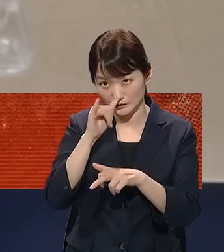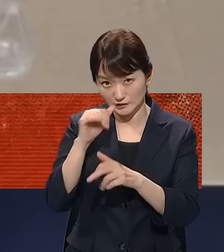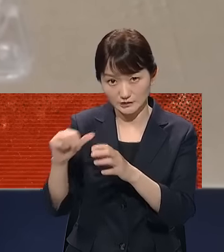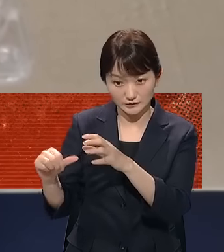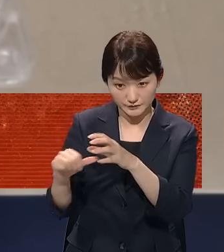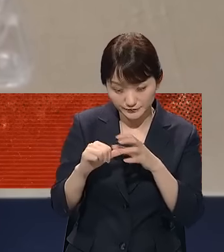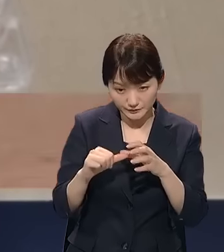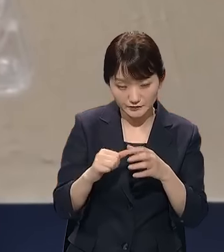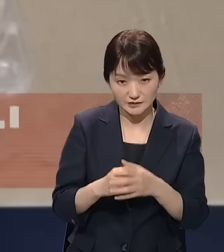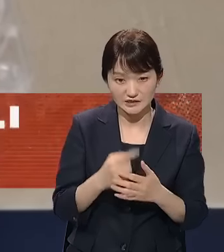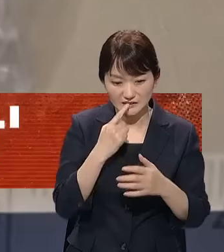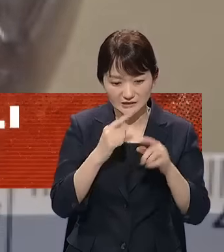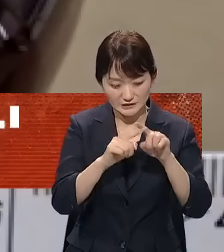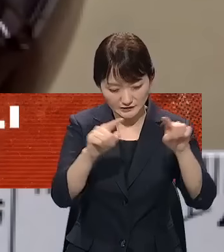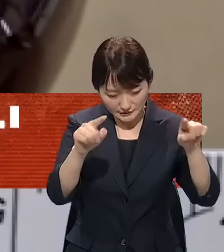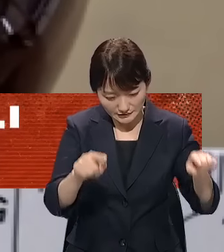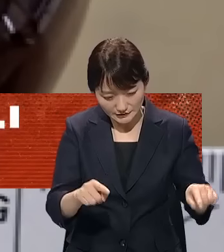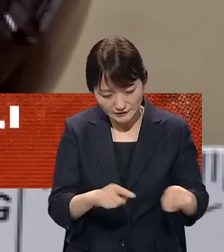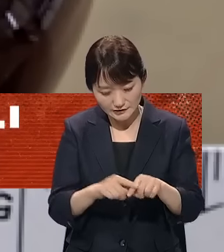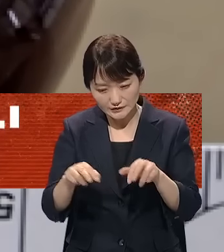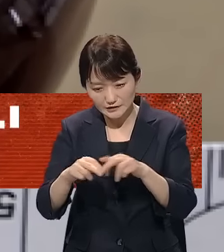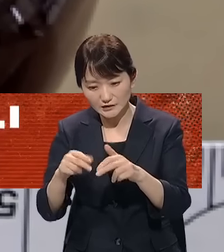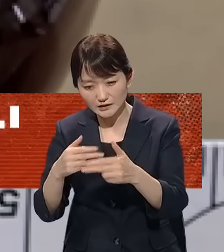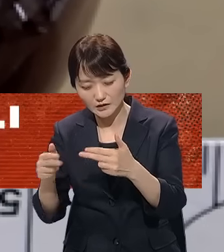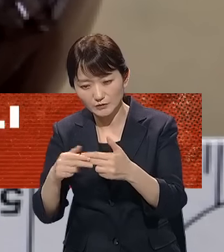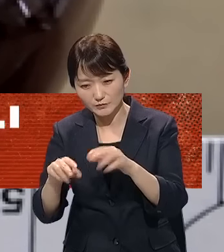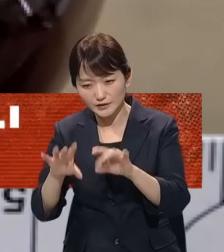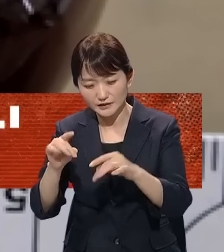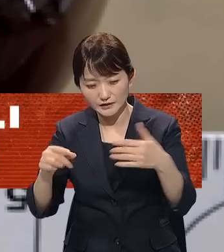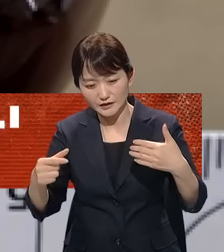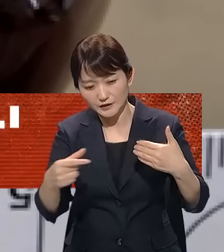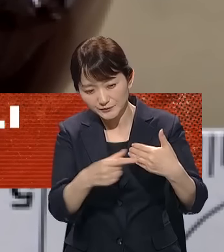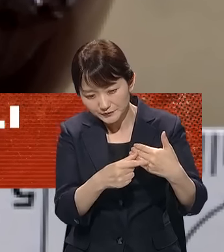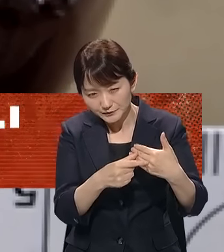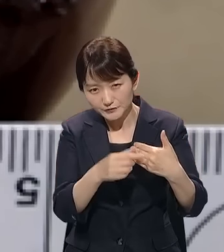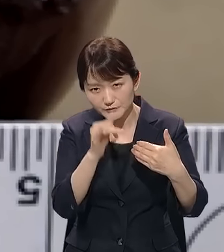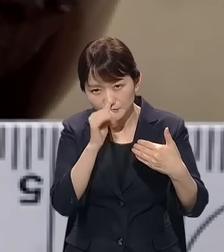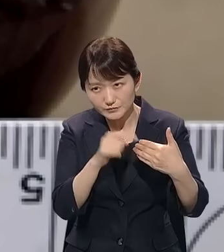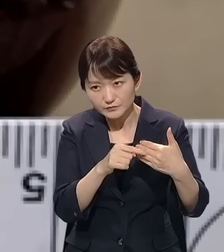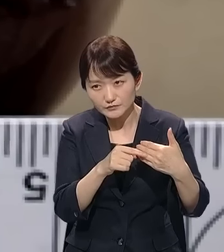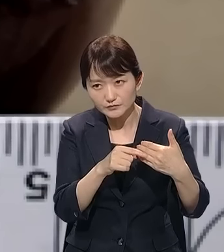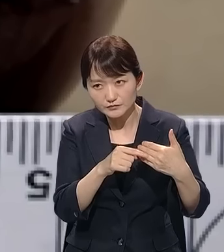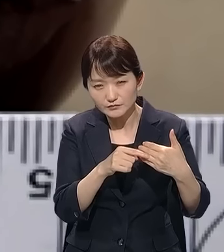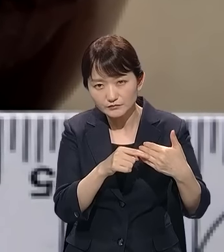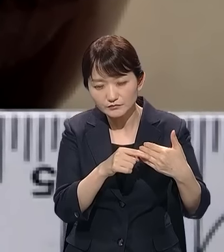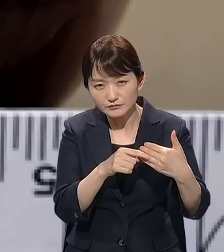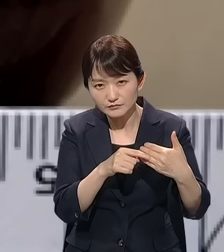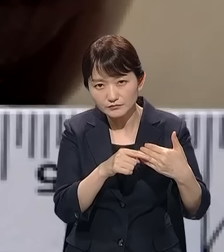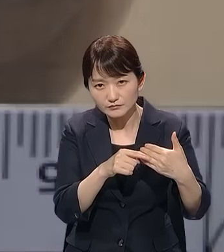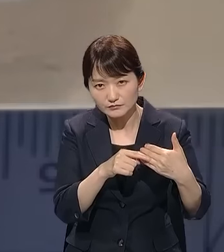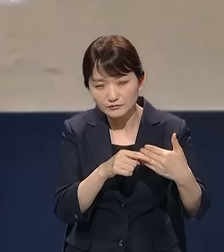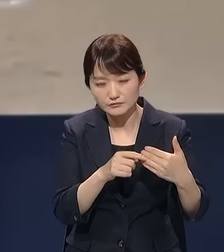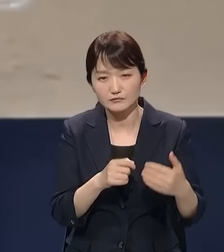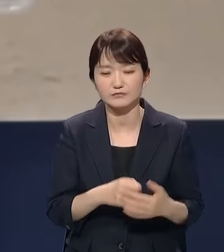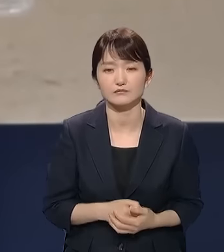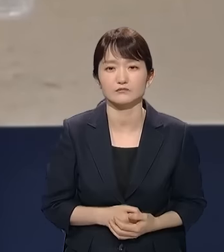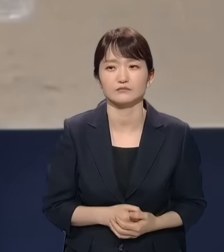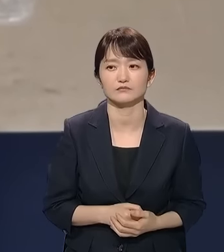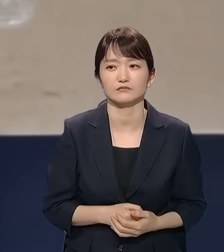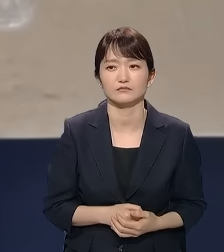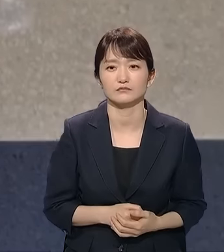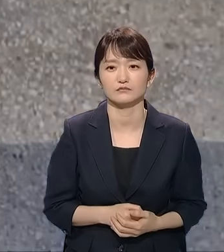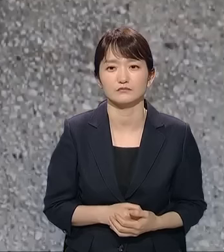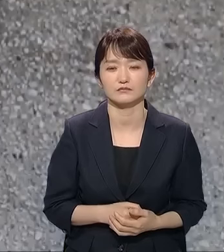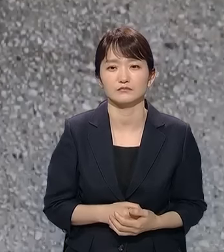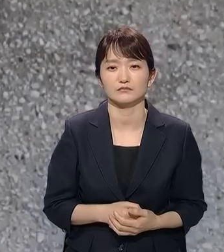종이 가방에 장애인 협회 스티커까지 붙여 뒀다고 하는데요이 협회에서 전 남자 친구에게 물건을 보냈다고 오해하도록